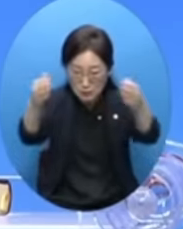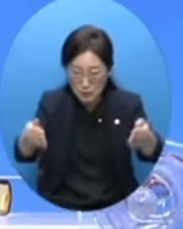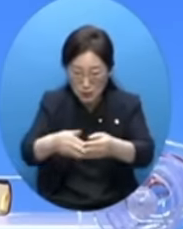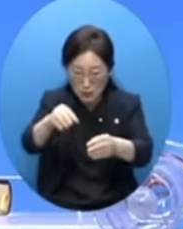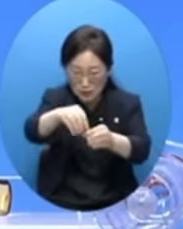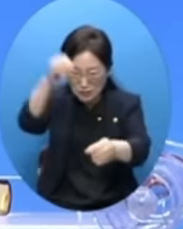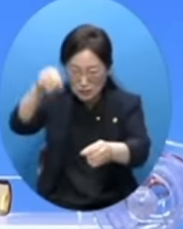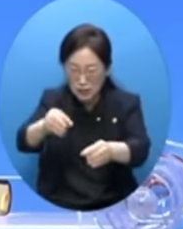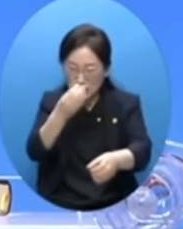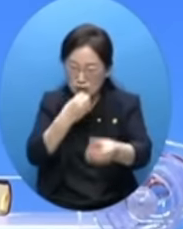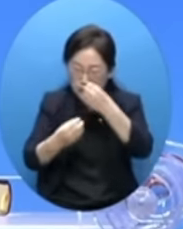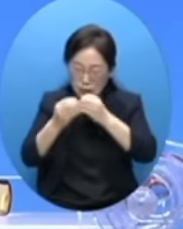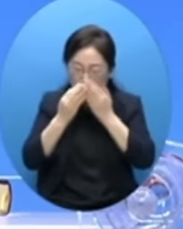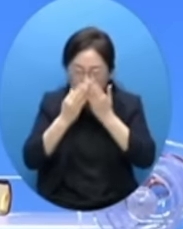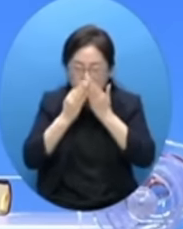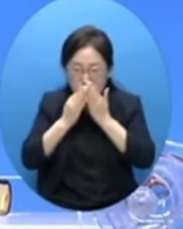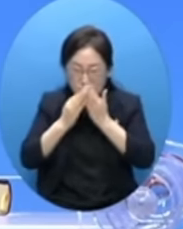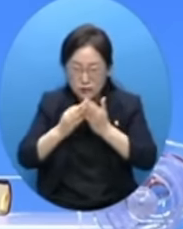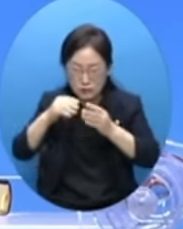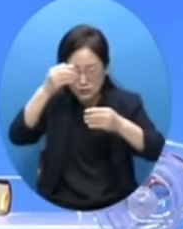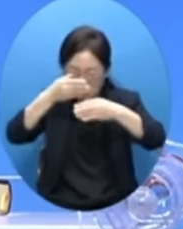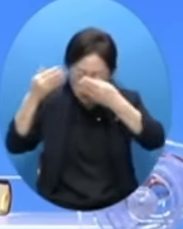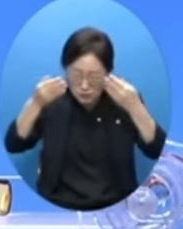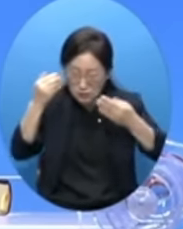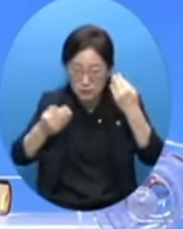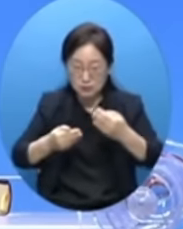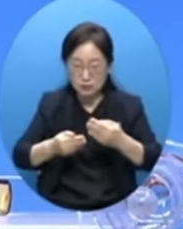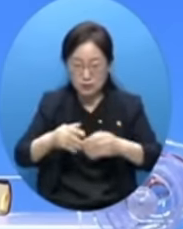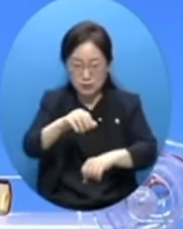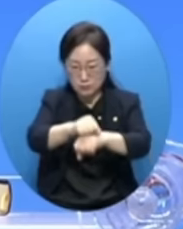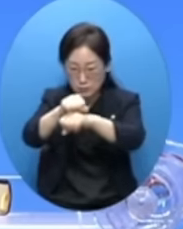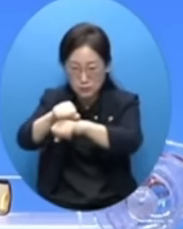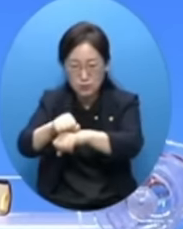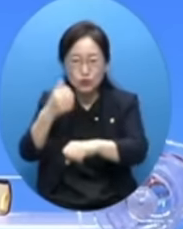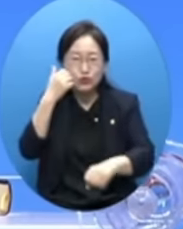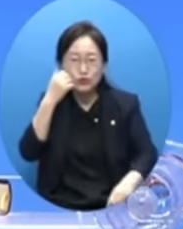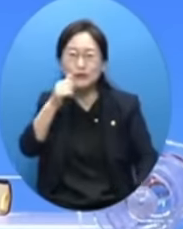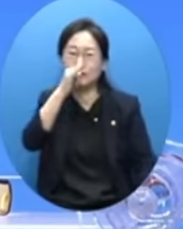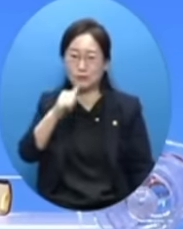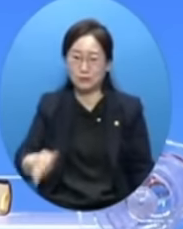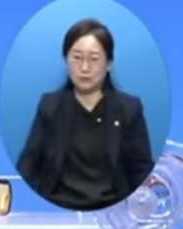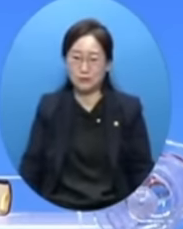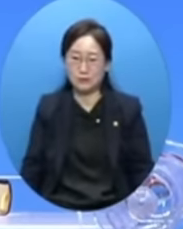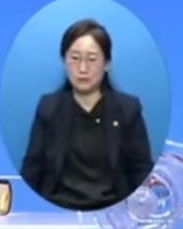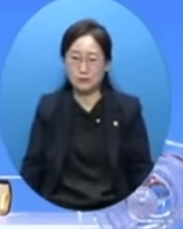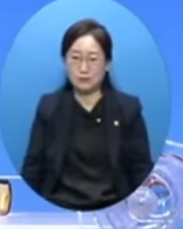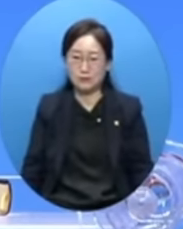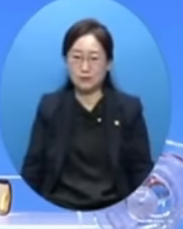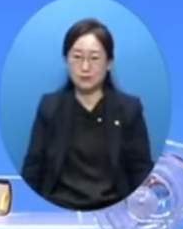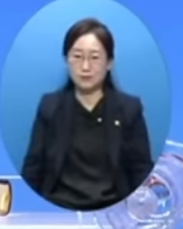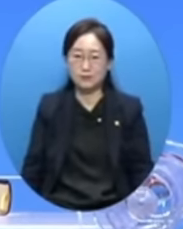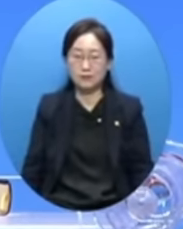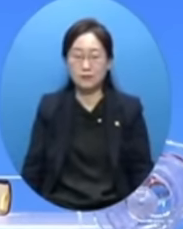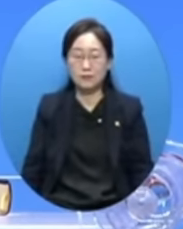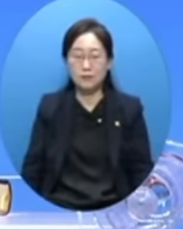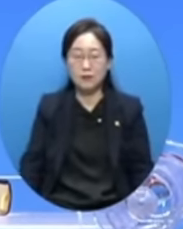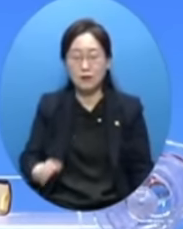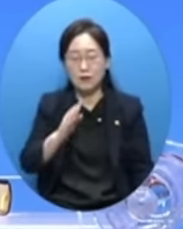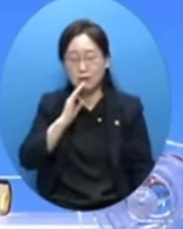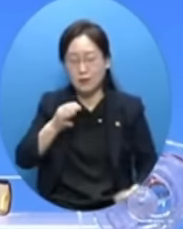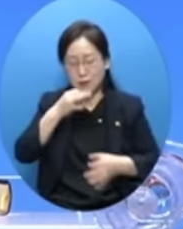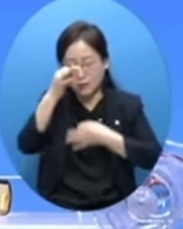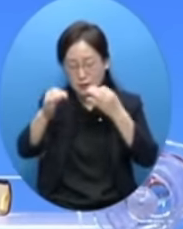뜯어서 눈물 흘려서 휴지를 잔뜩 쌓아놓고 간 적도 있습니다. 그때 우리 부르짖어